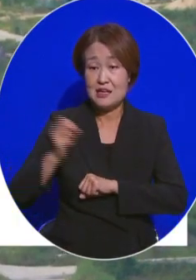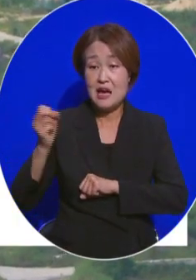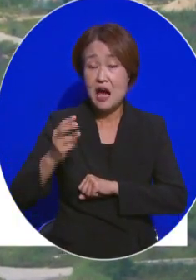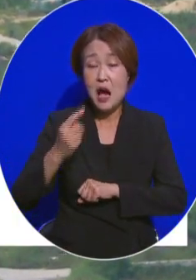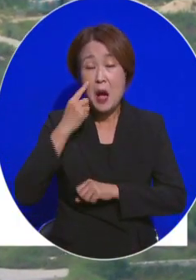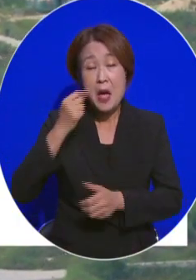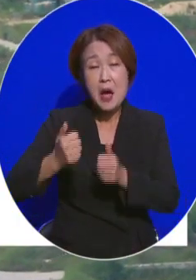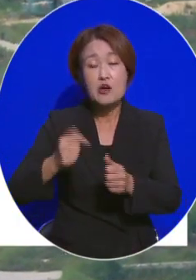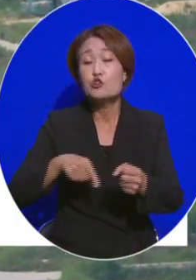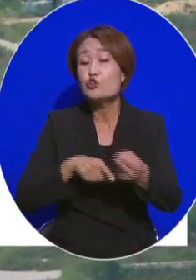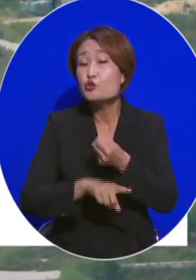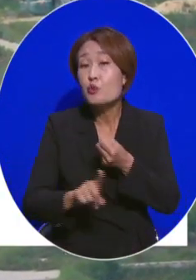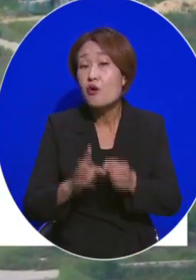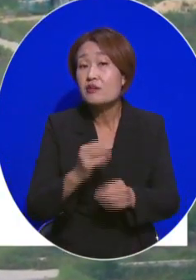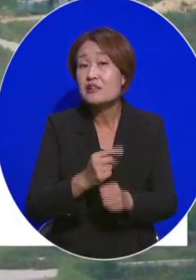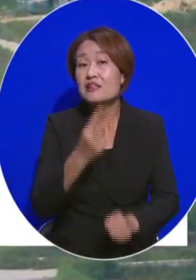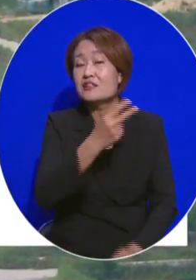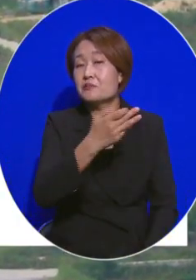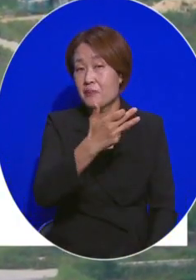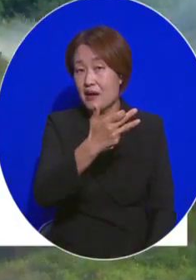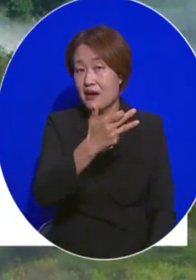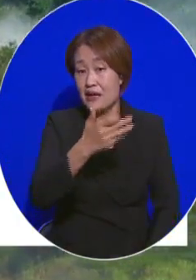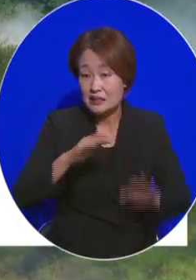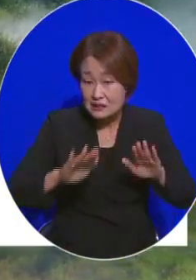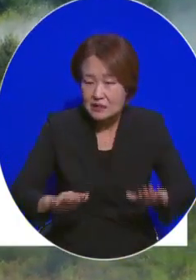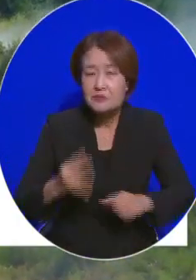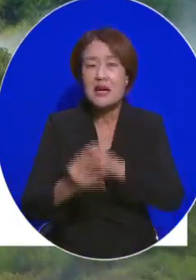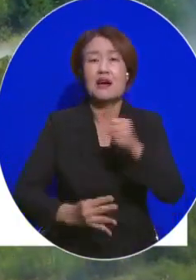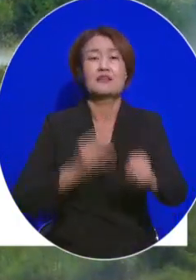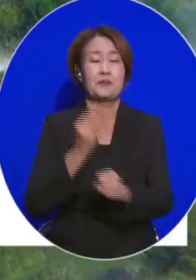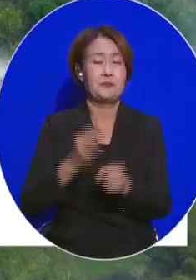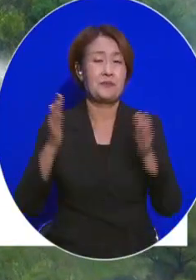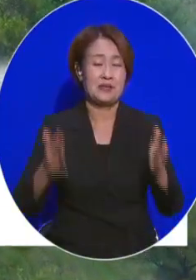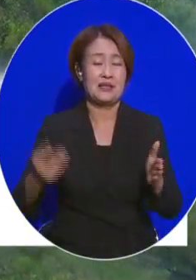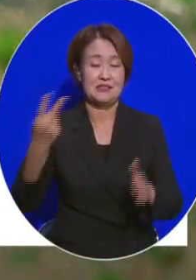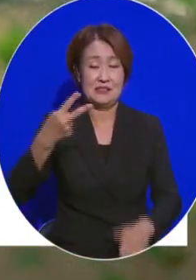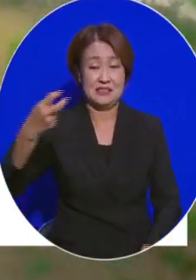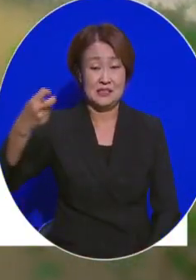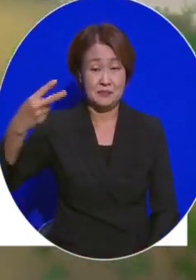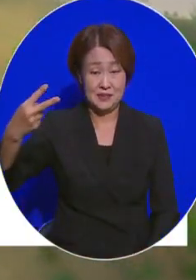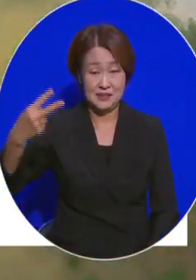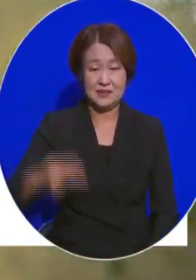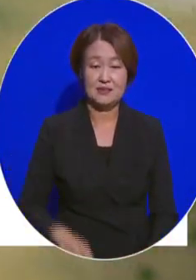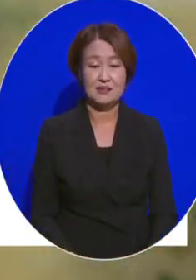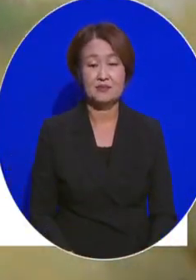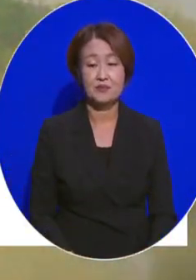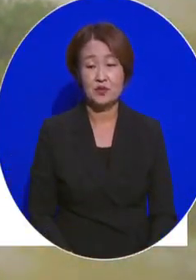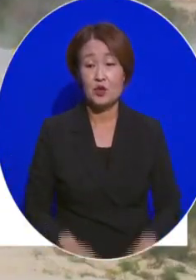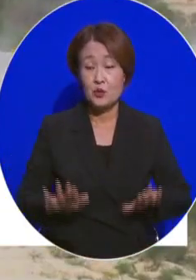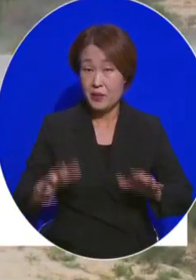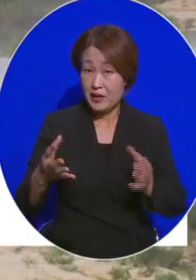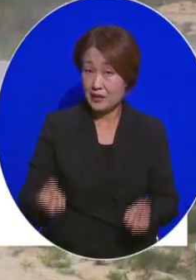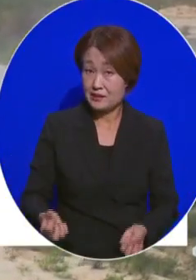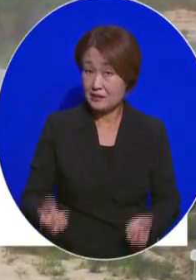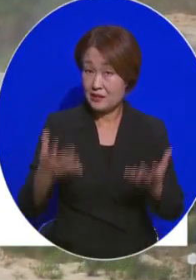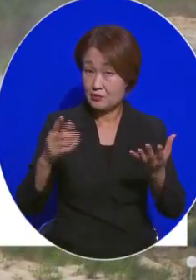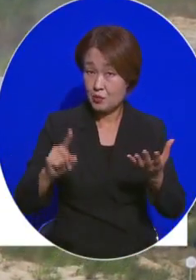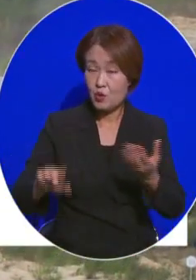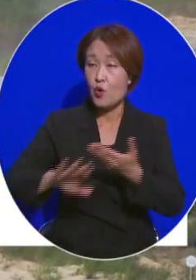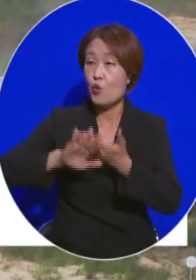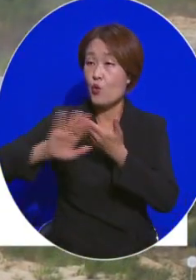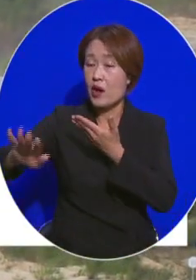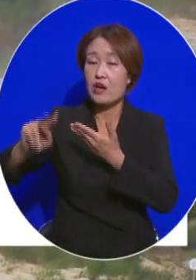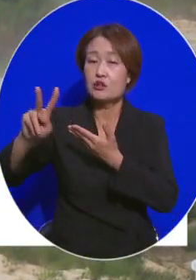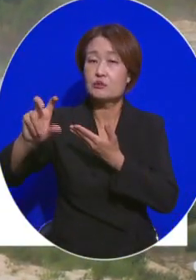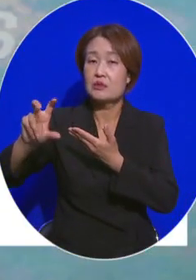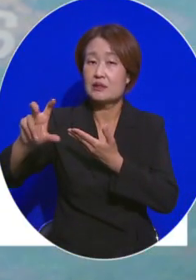건 2018년 이후 4년 만입니다. 박정환 육군 참모총장 주관으로 열린 이번 행사에는 해외